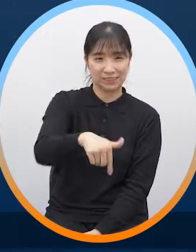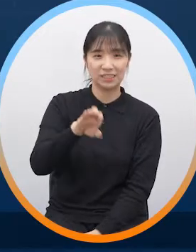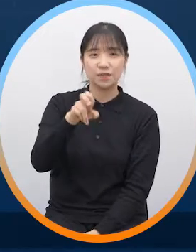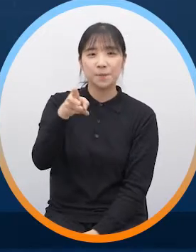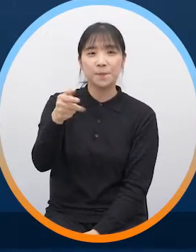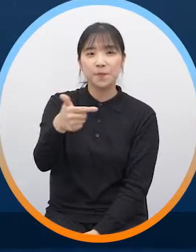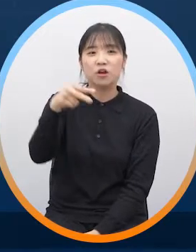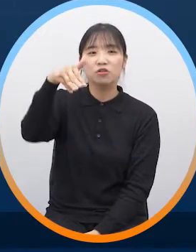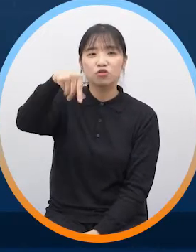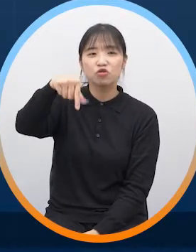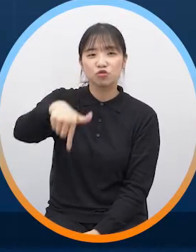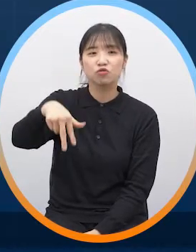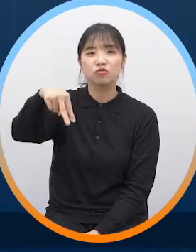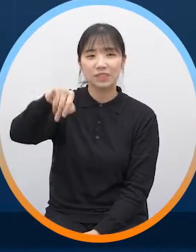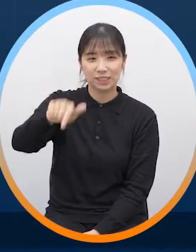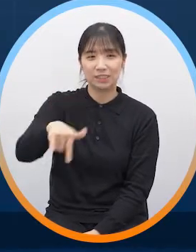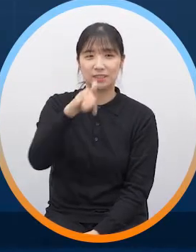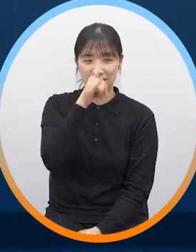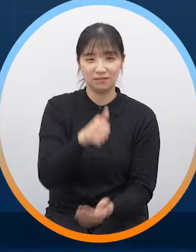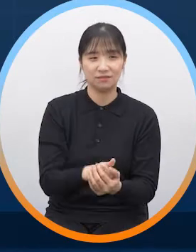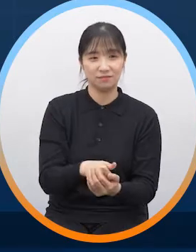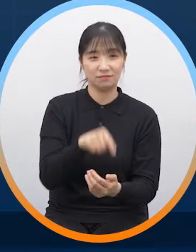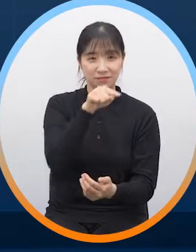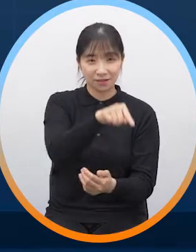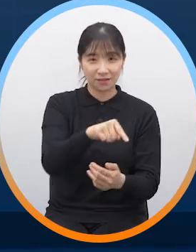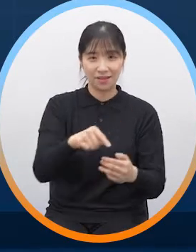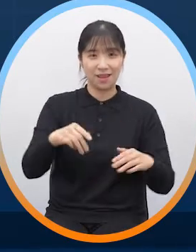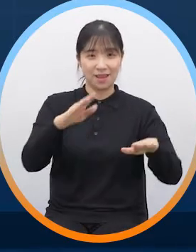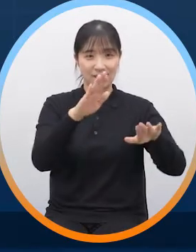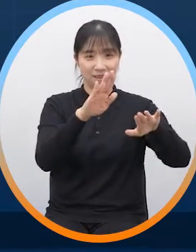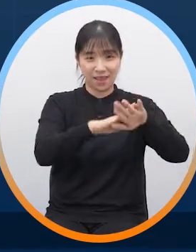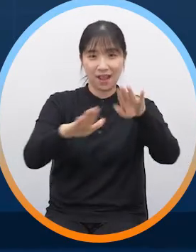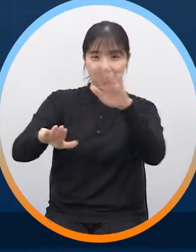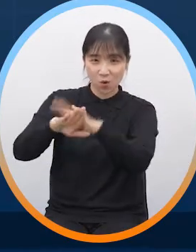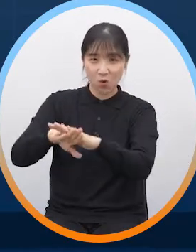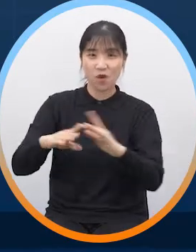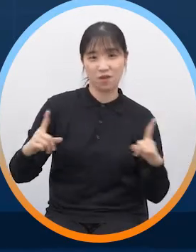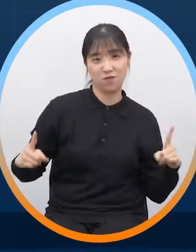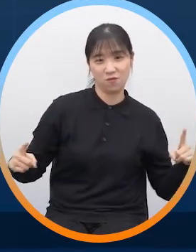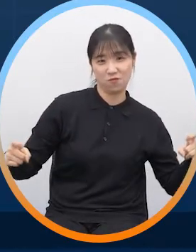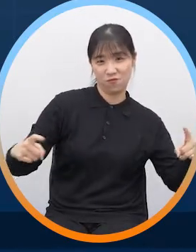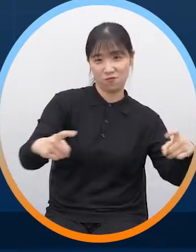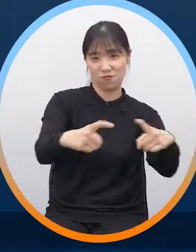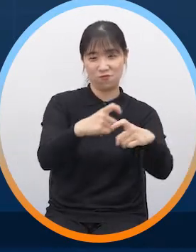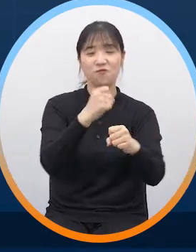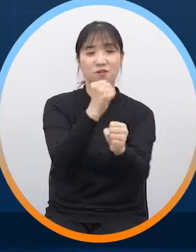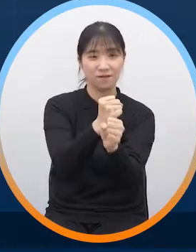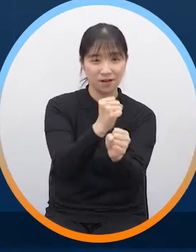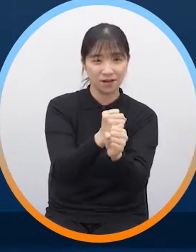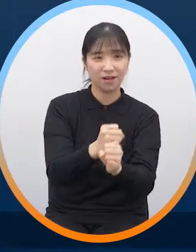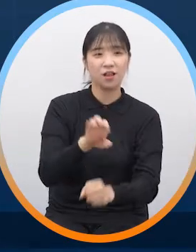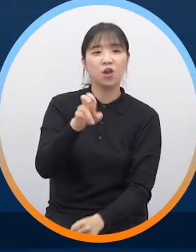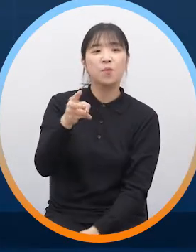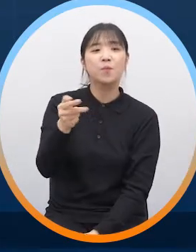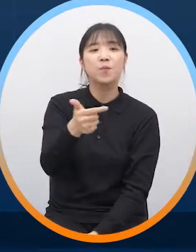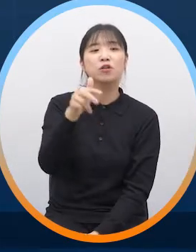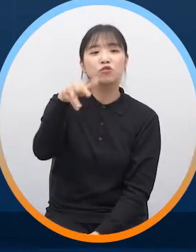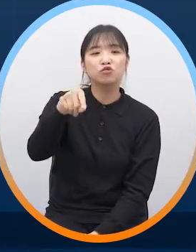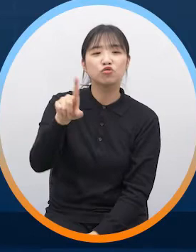있어요. 협축식은 양쪽에서 이렇게 이제 도움으로 쌓는다는 것이고,